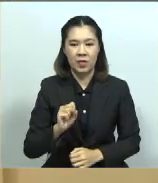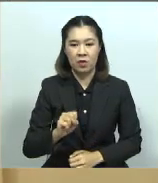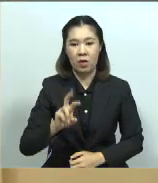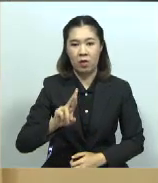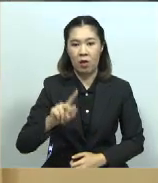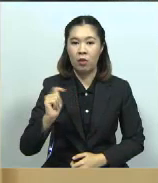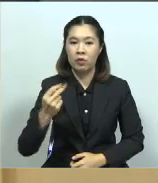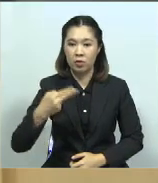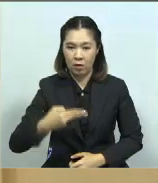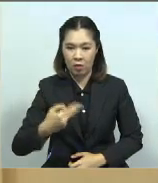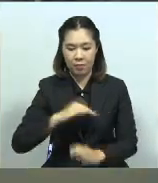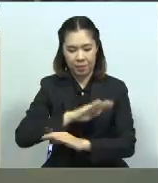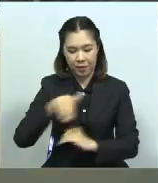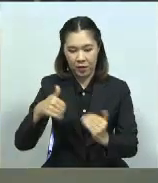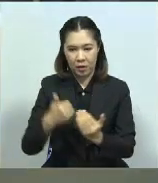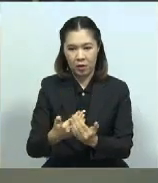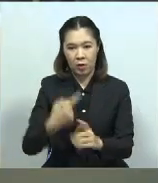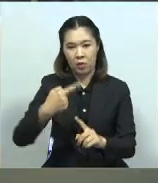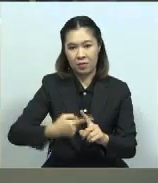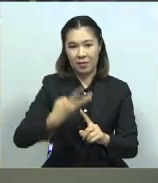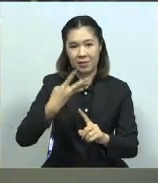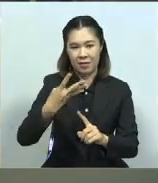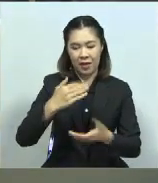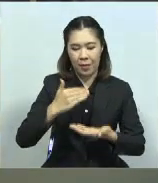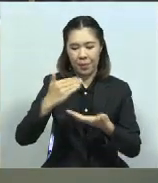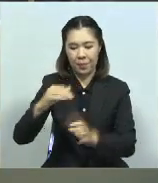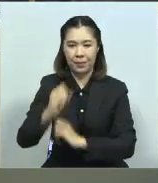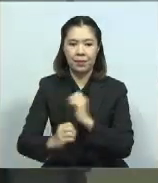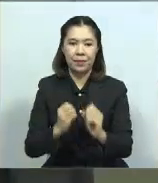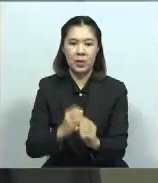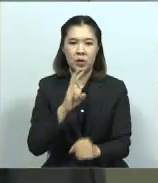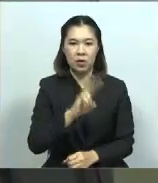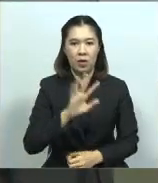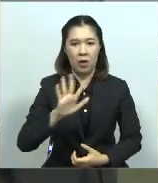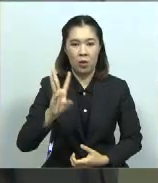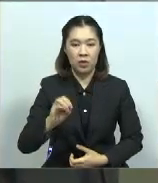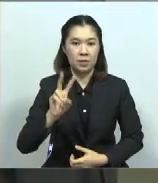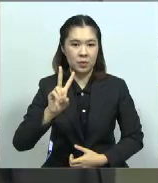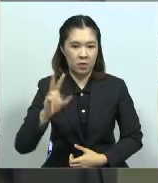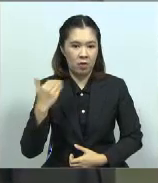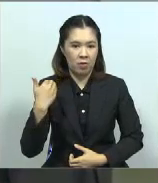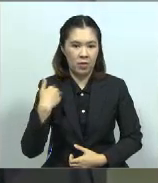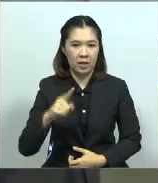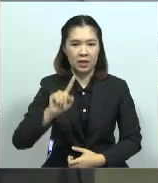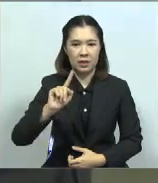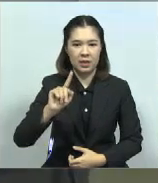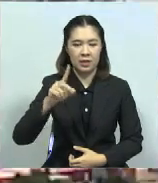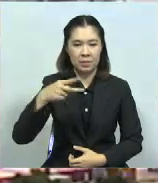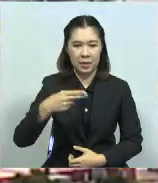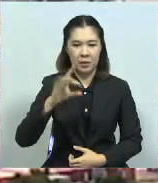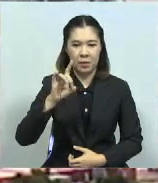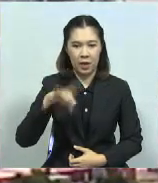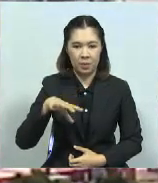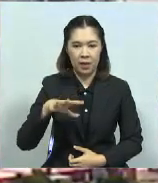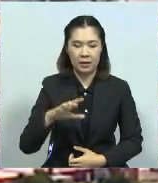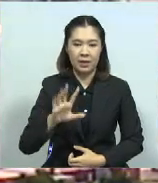อกว่าภาพรวมการส่งออกไทยในเดือนเมษายนปี2562มีมูลค่ากว่า 18,500 ล้